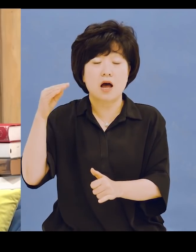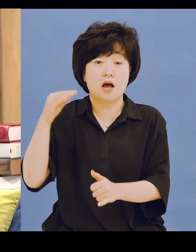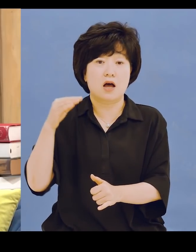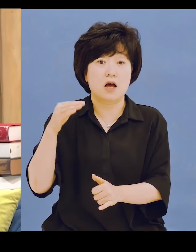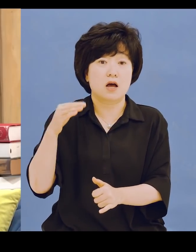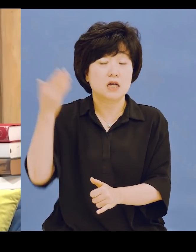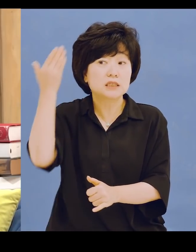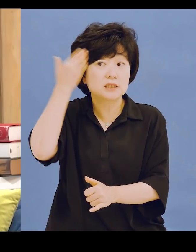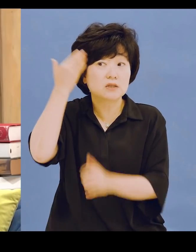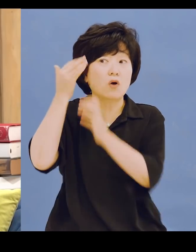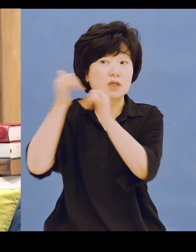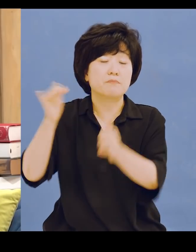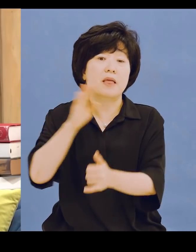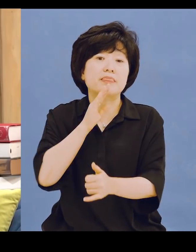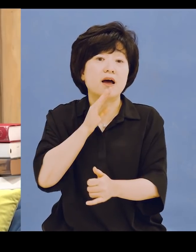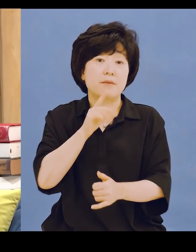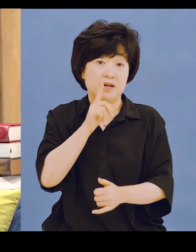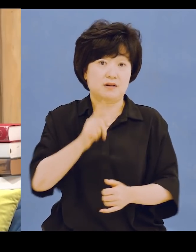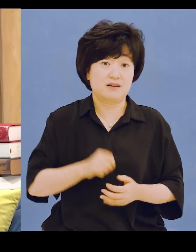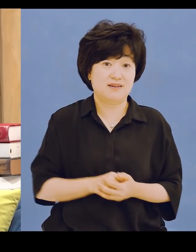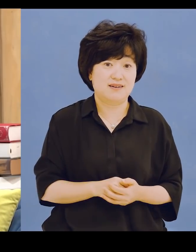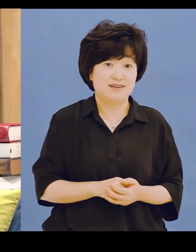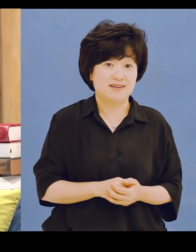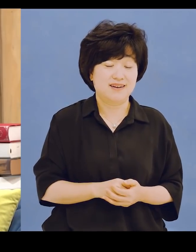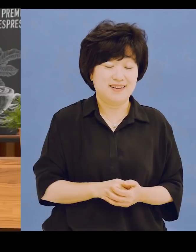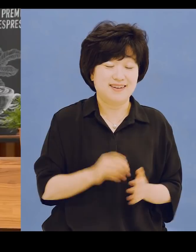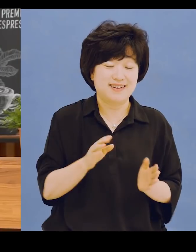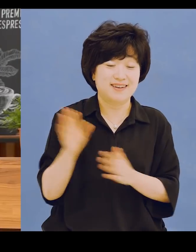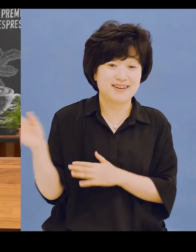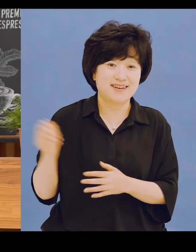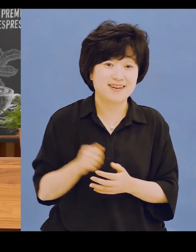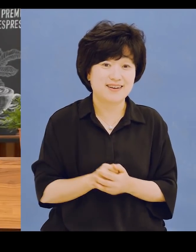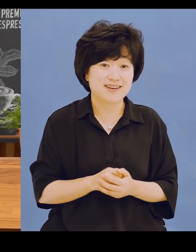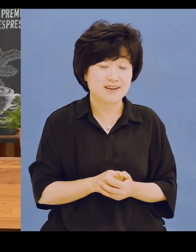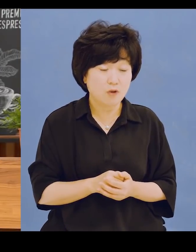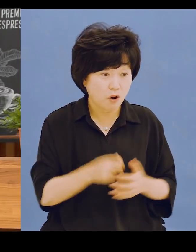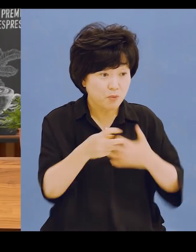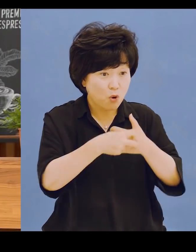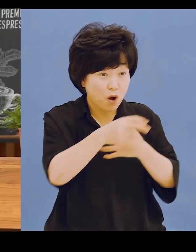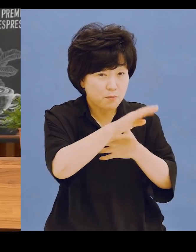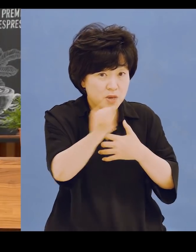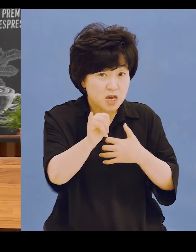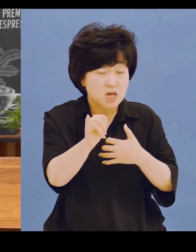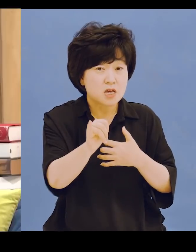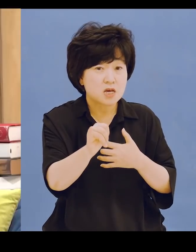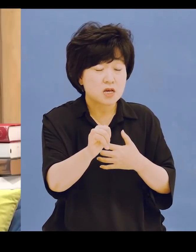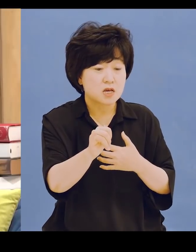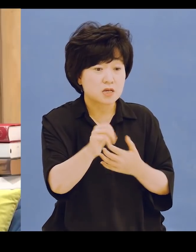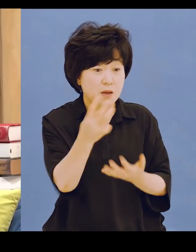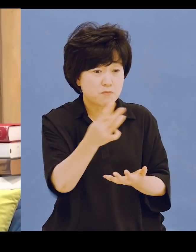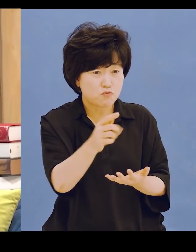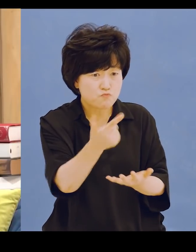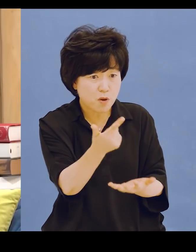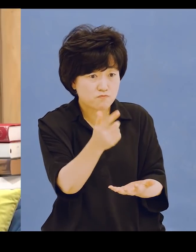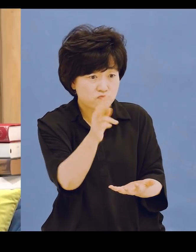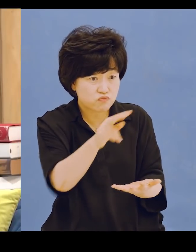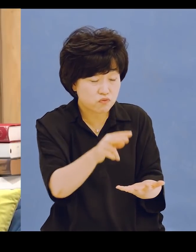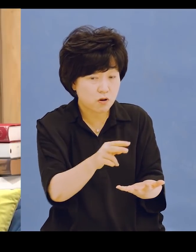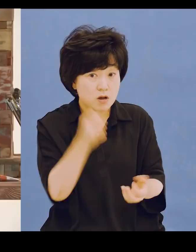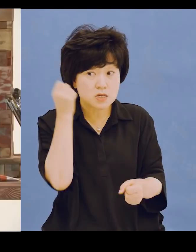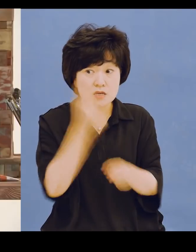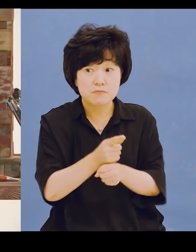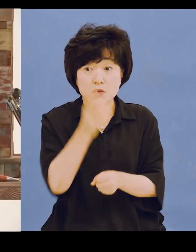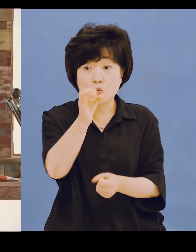나왔는데 네. 그것도 다 돈을 냈대요. 누가? 가서 다시 물어봤어요. 그랬더니 그